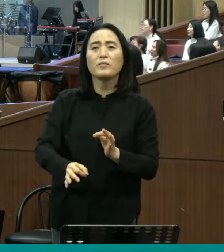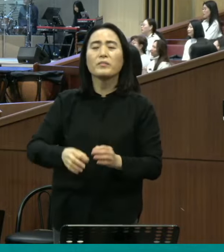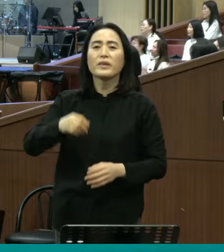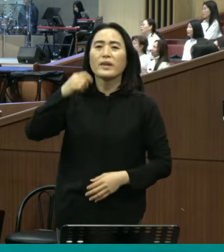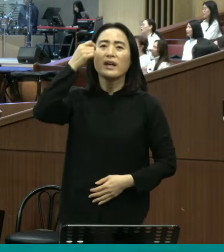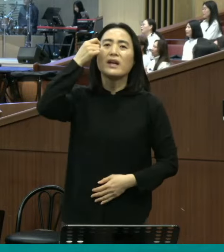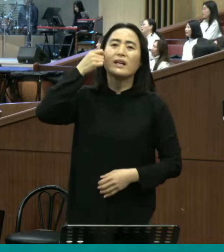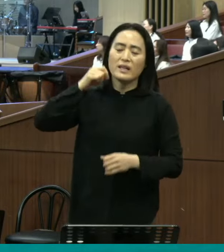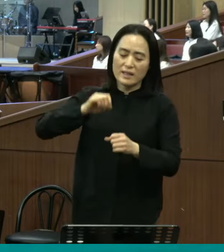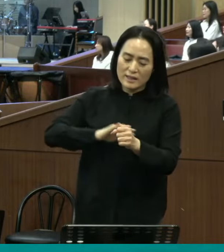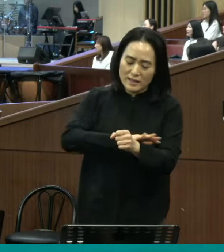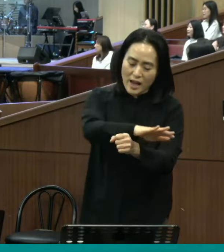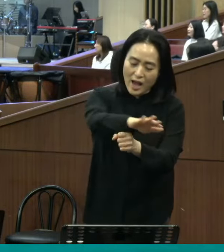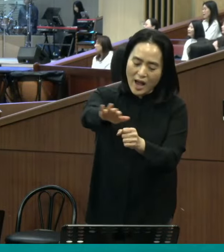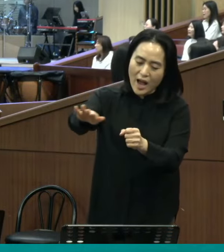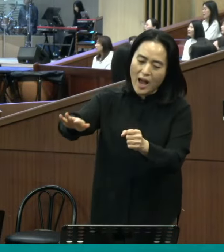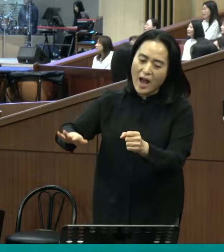무궁하며